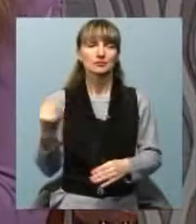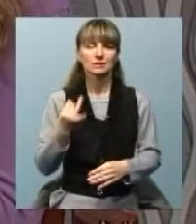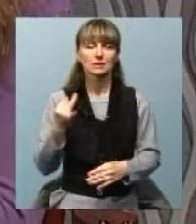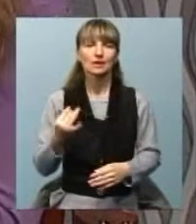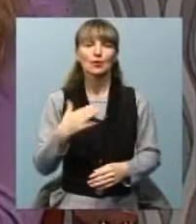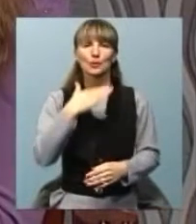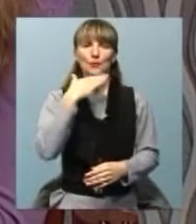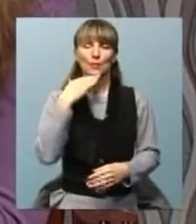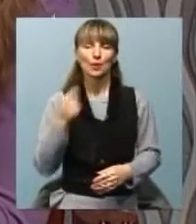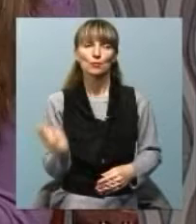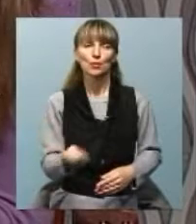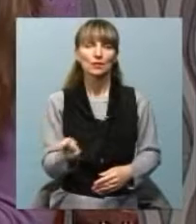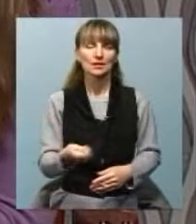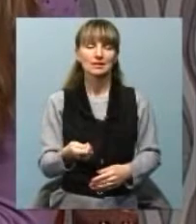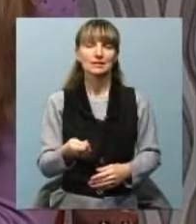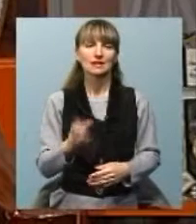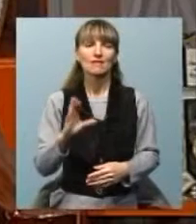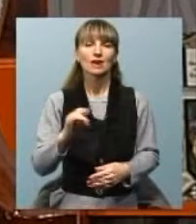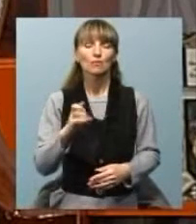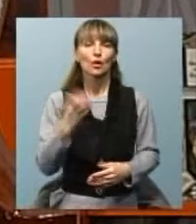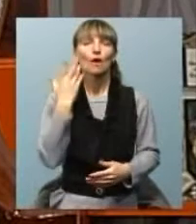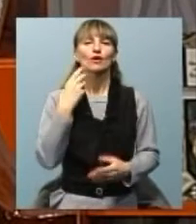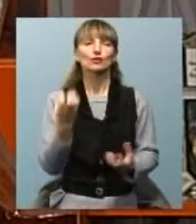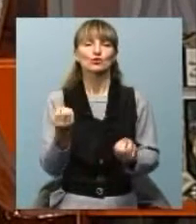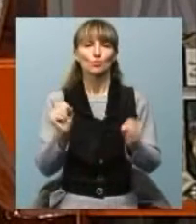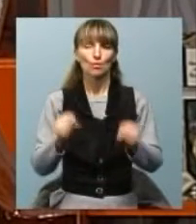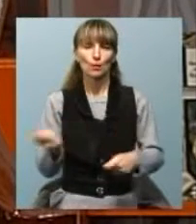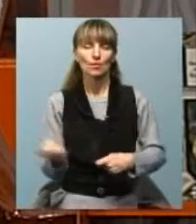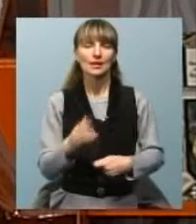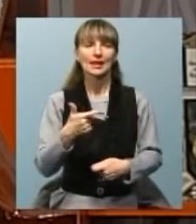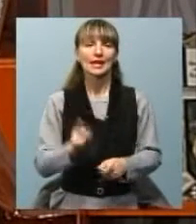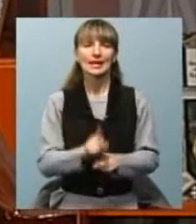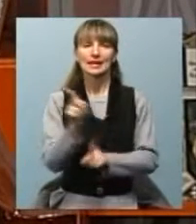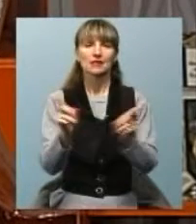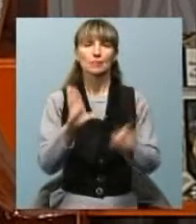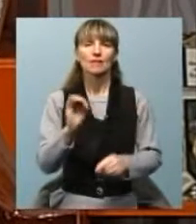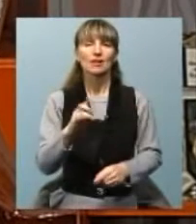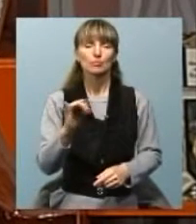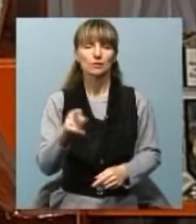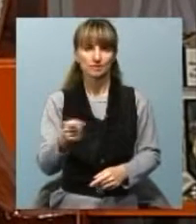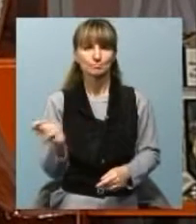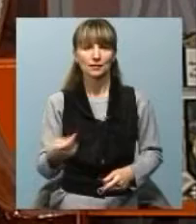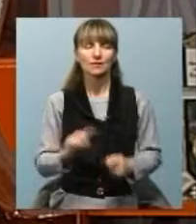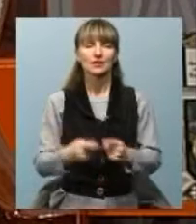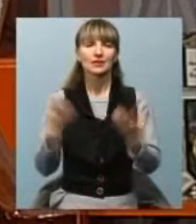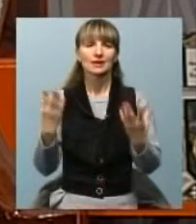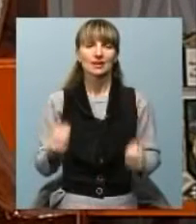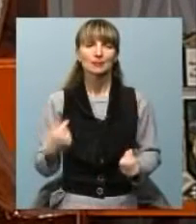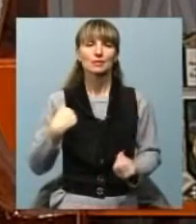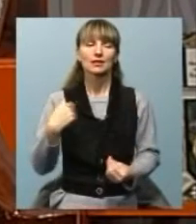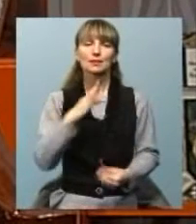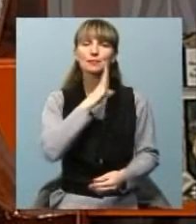можна побитися вербою гілками, коли ще можна побитися гілками верби. До речі, ти б'єшся вербою, чи тебе хтось б'є в цей день?